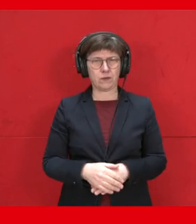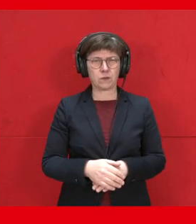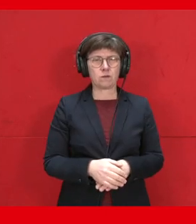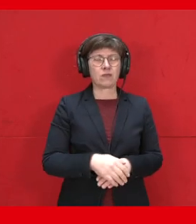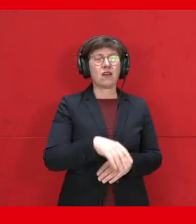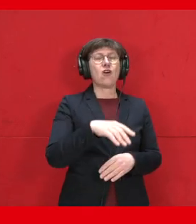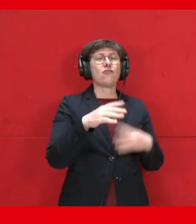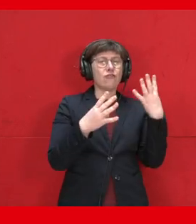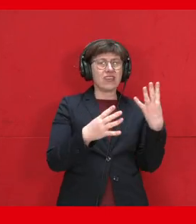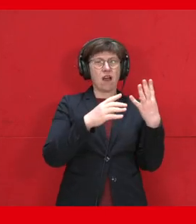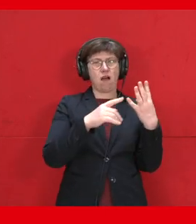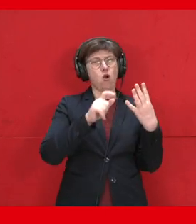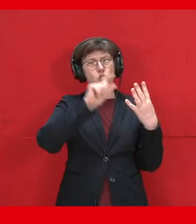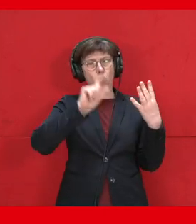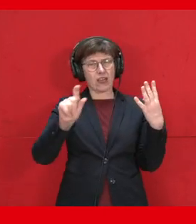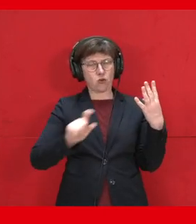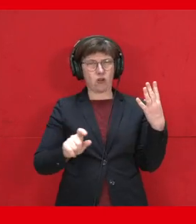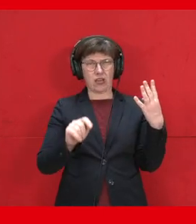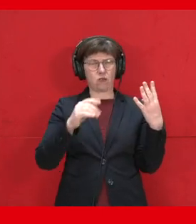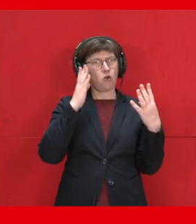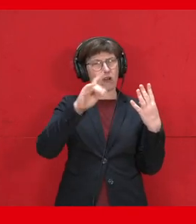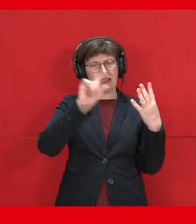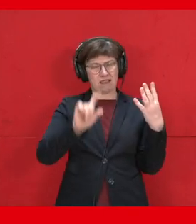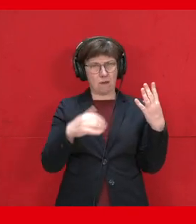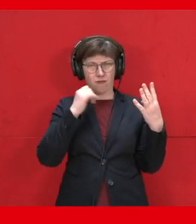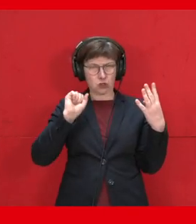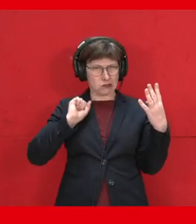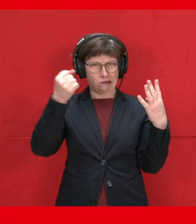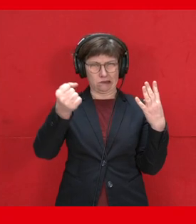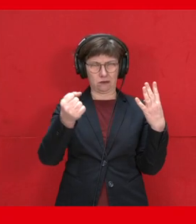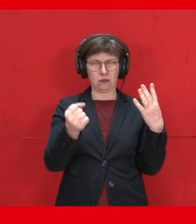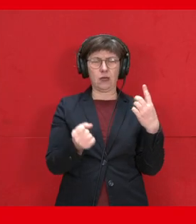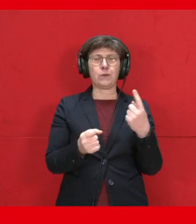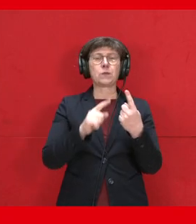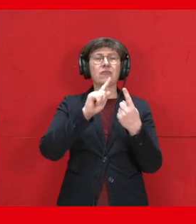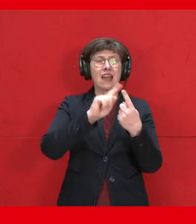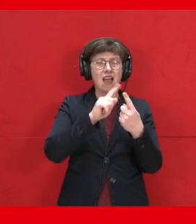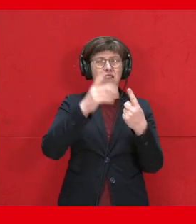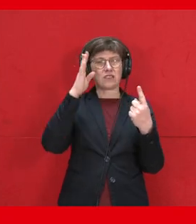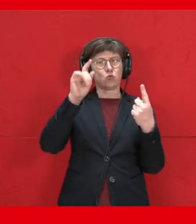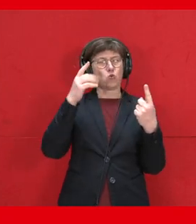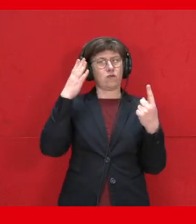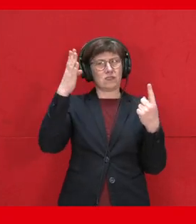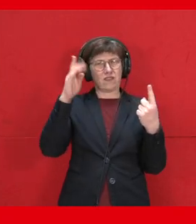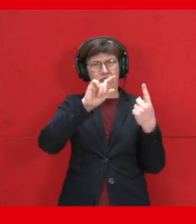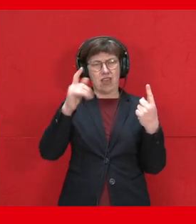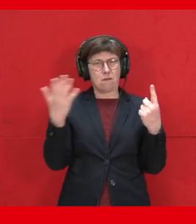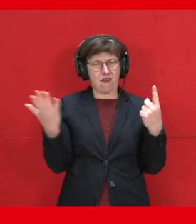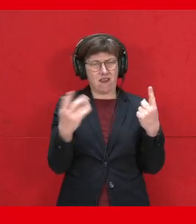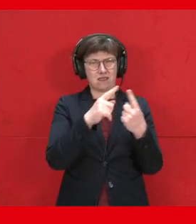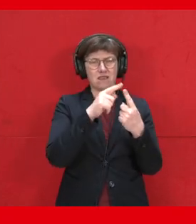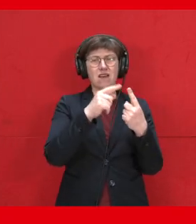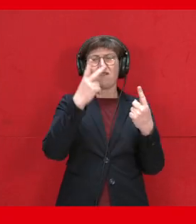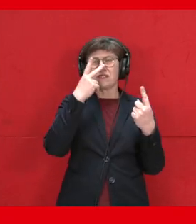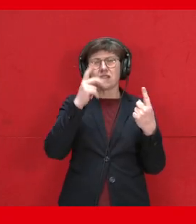ganz konkrete Zukunftsmissionen wollen wir hierzulande voranbringen. Die erste Zukunftsmission hat etwas zu tun